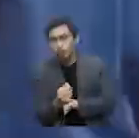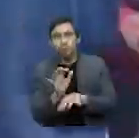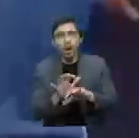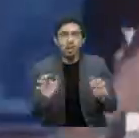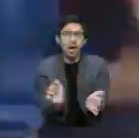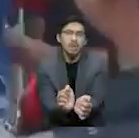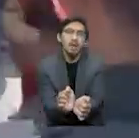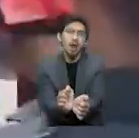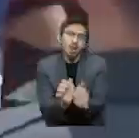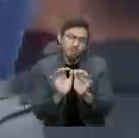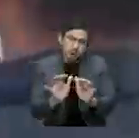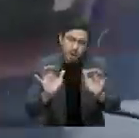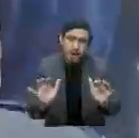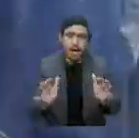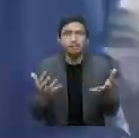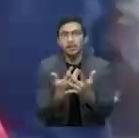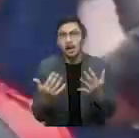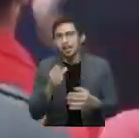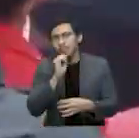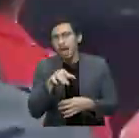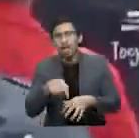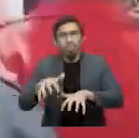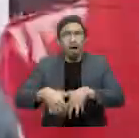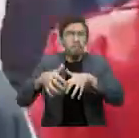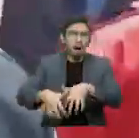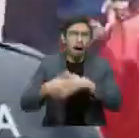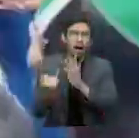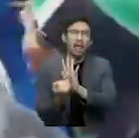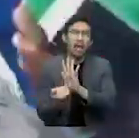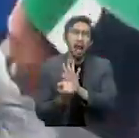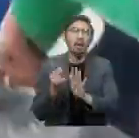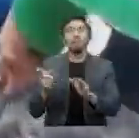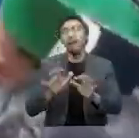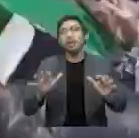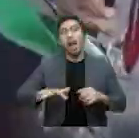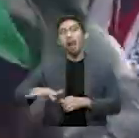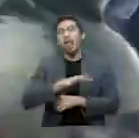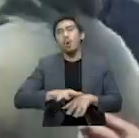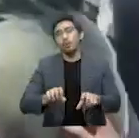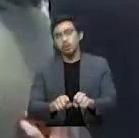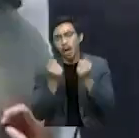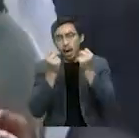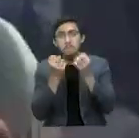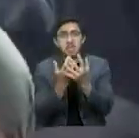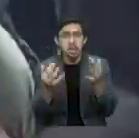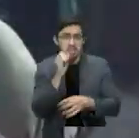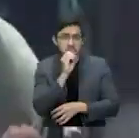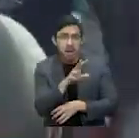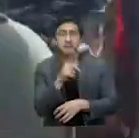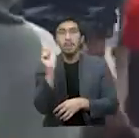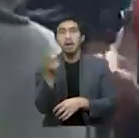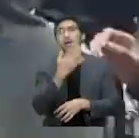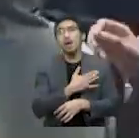kriminal. Massa juga menyoroti maraknya tambang liar yang mengakibatkan kerusakan lingkungan. Massa menilai Pemkab Lebak